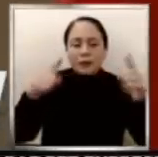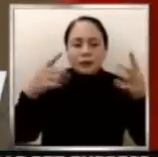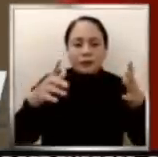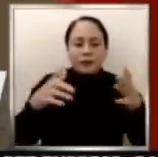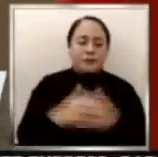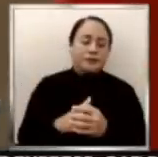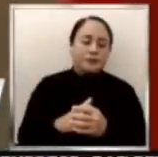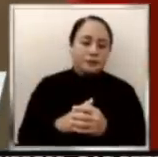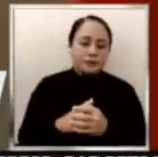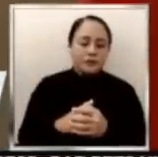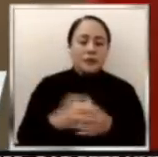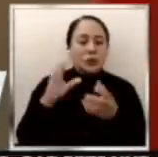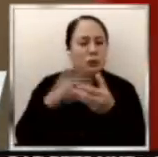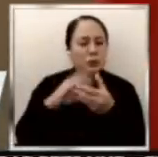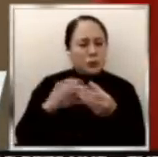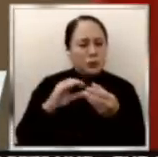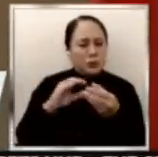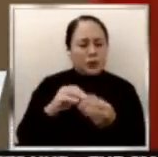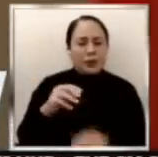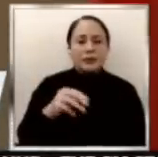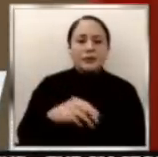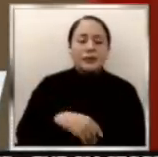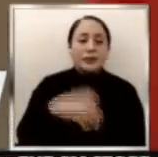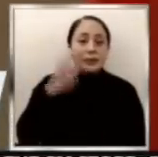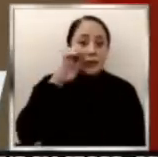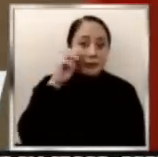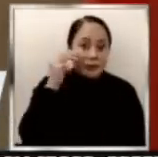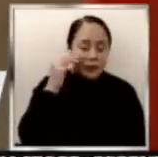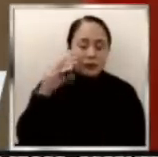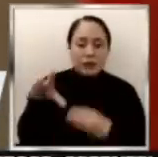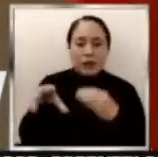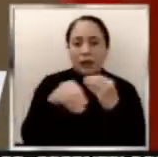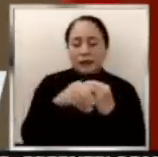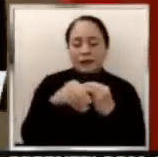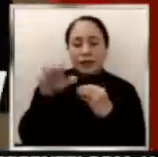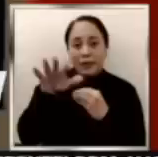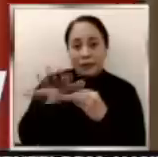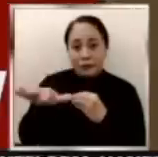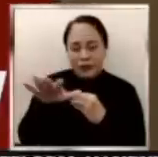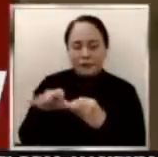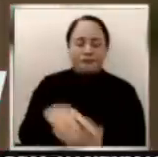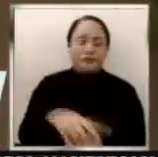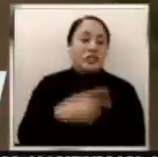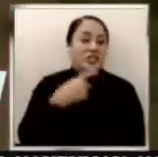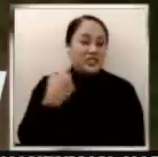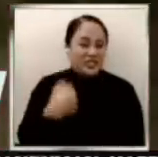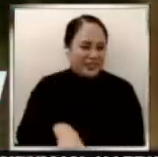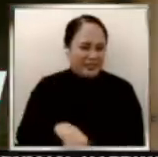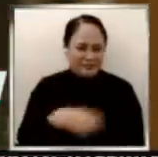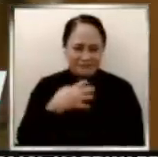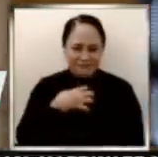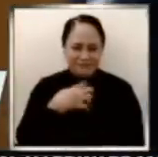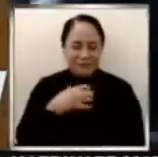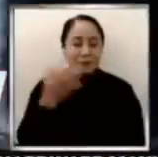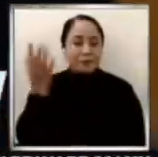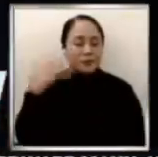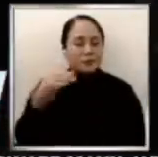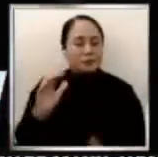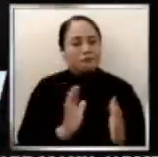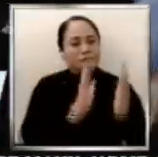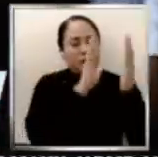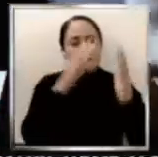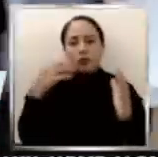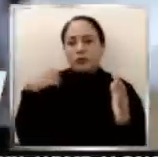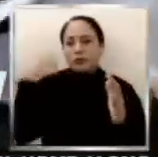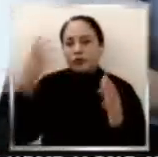Manalo, ang mga dagdag na mga EDCA sites, inalmahan ng China nang magkaharap ang mga opisyal ng dalawang bansa